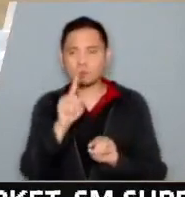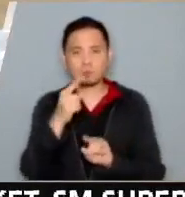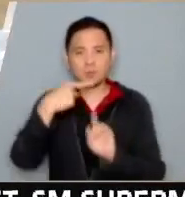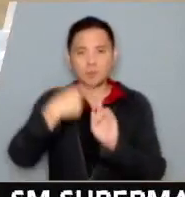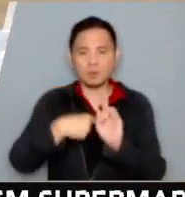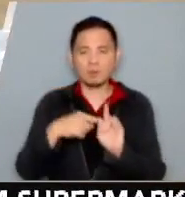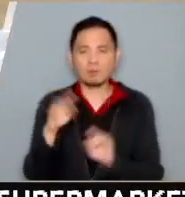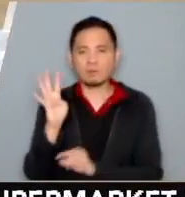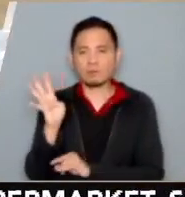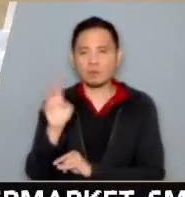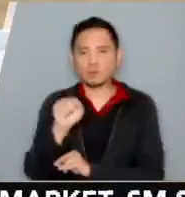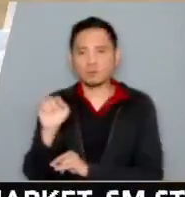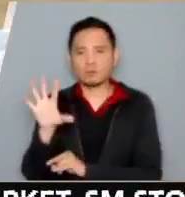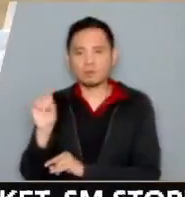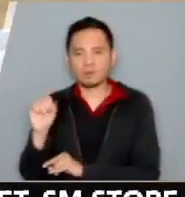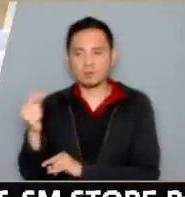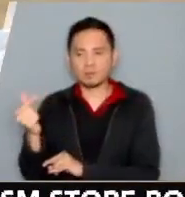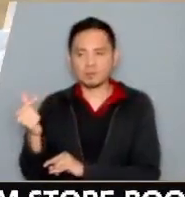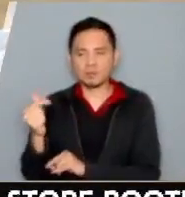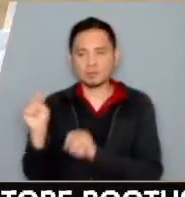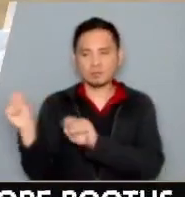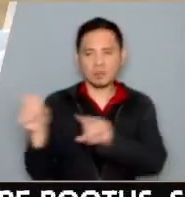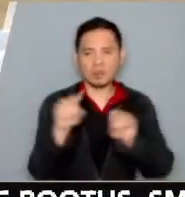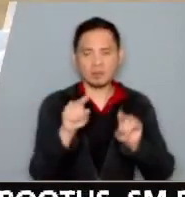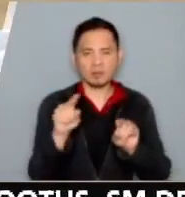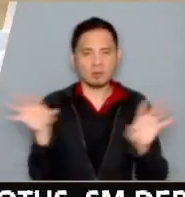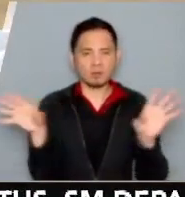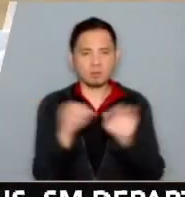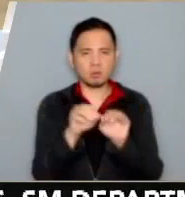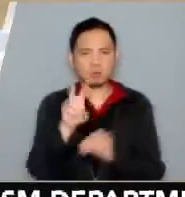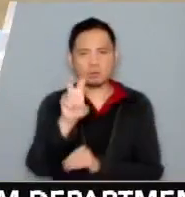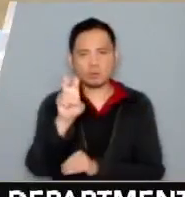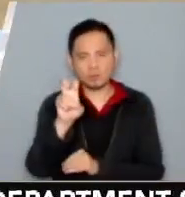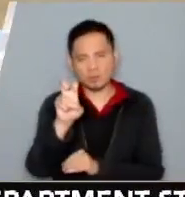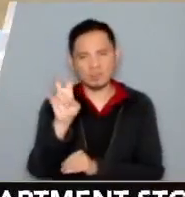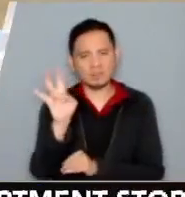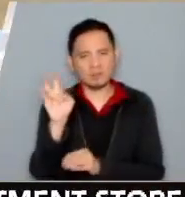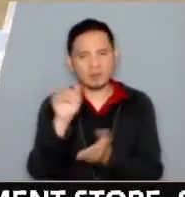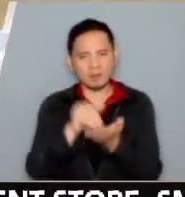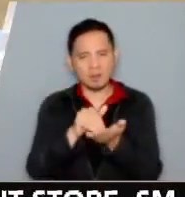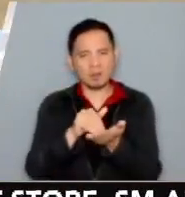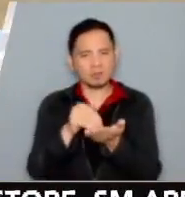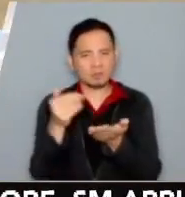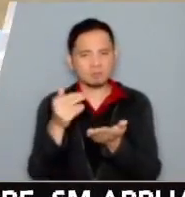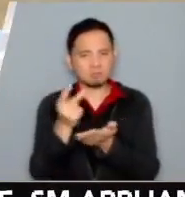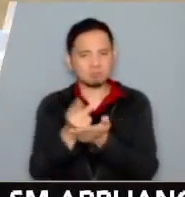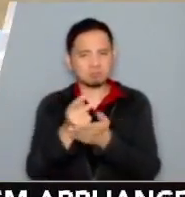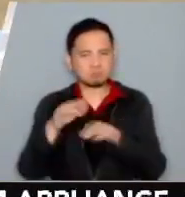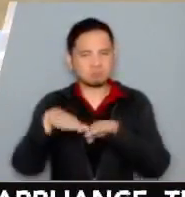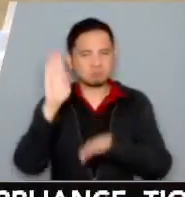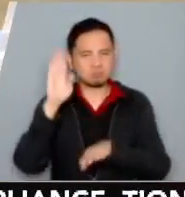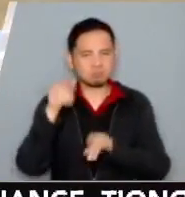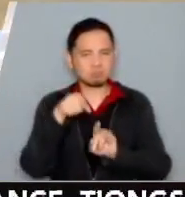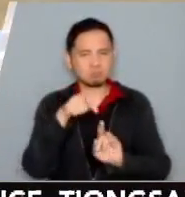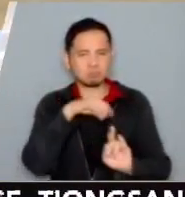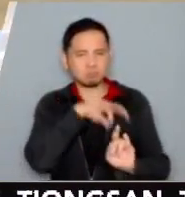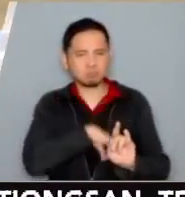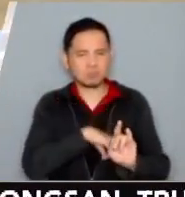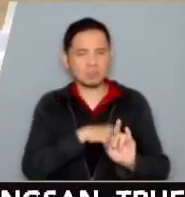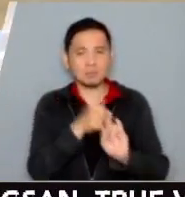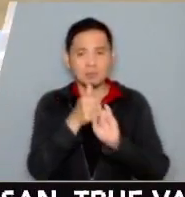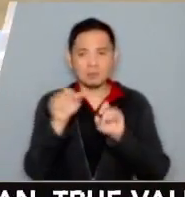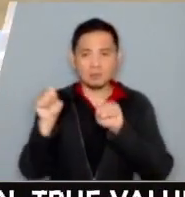grams. That is 200,000 plus, 270,000 plus. So ang pagtitinda niya, masyadong, kasi